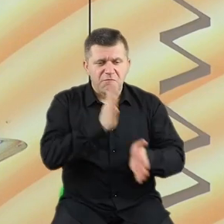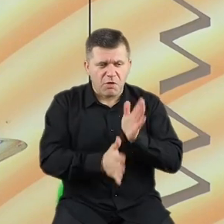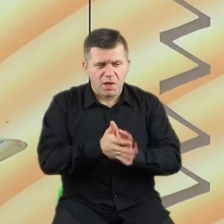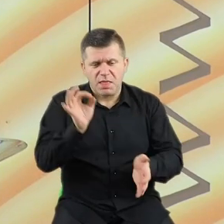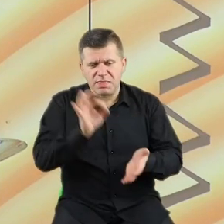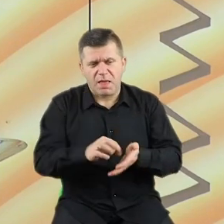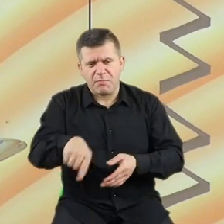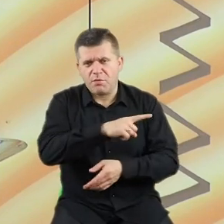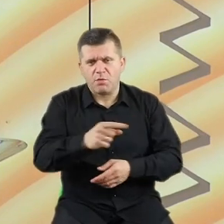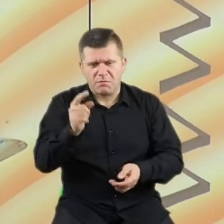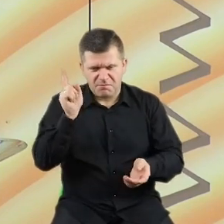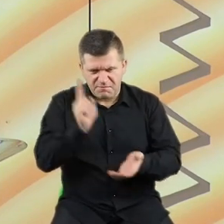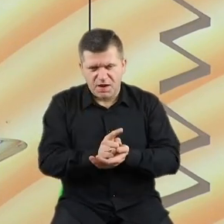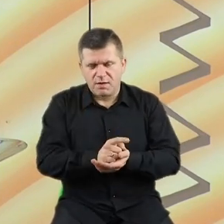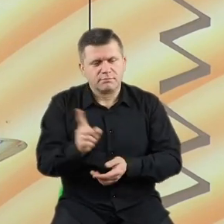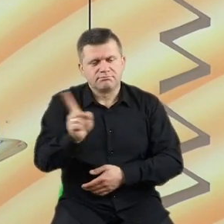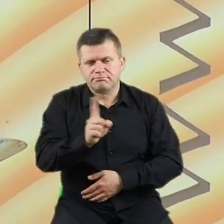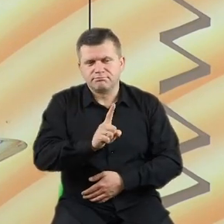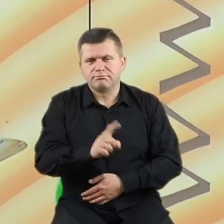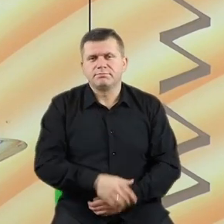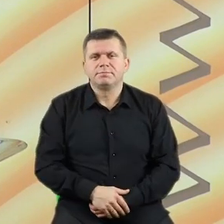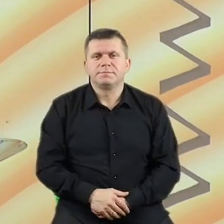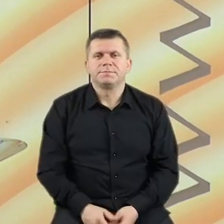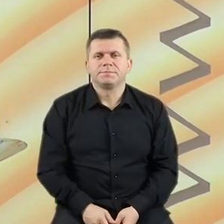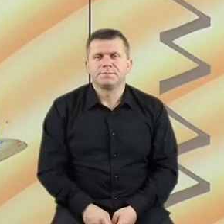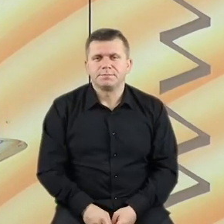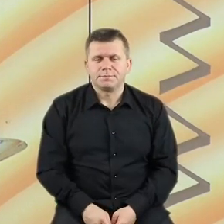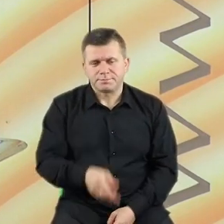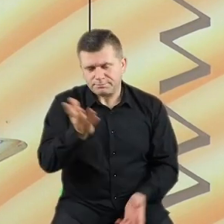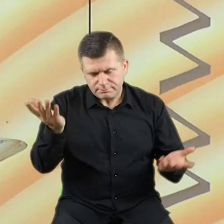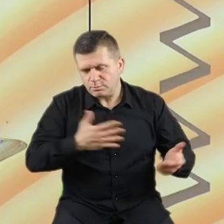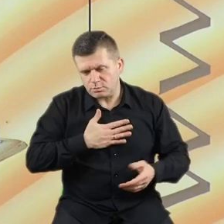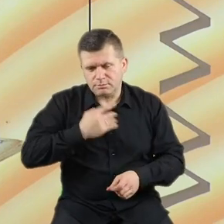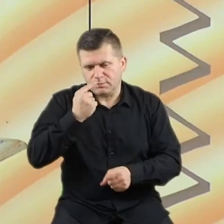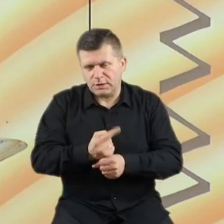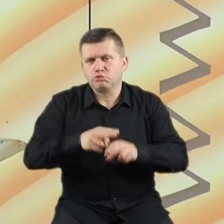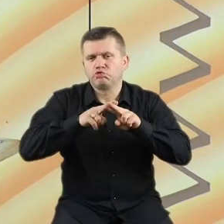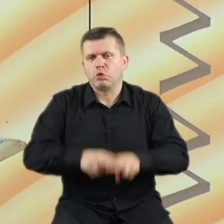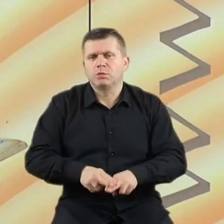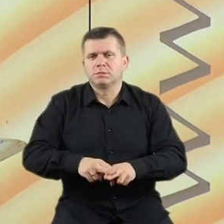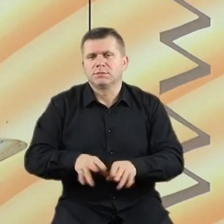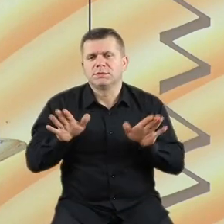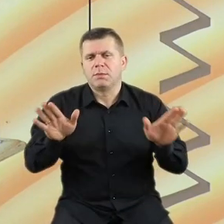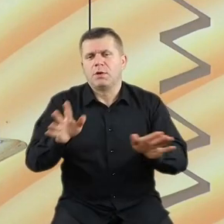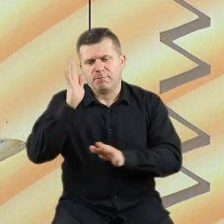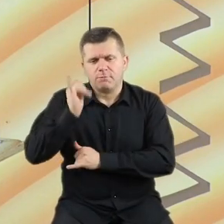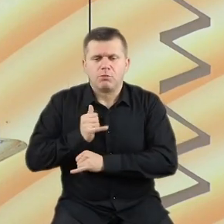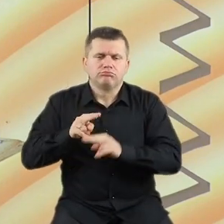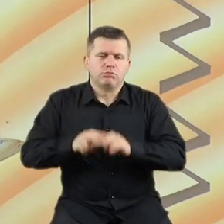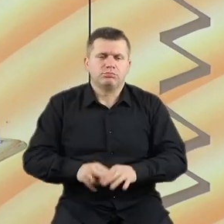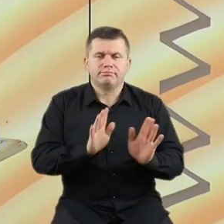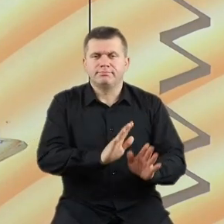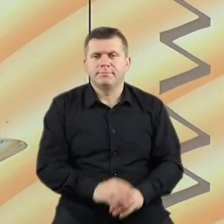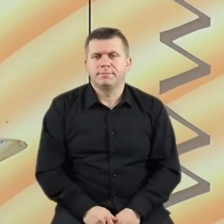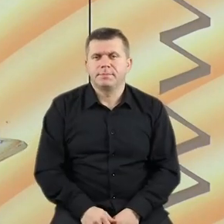na pewno byśmy tymi samolotami wygrali wojnę. Więc on zdecydował się, że zostaje przy lataniu. I